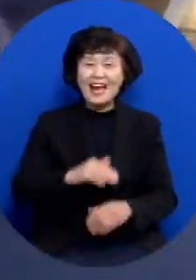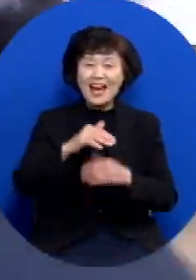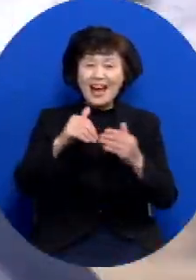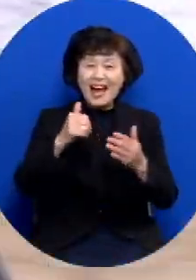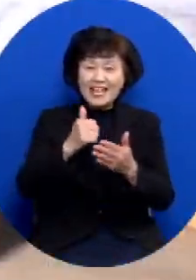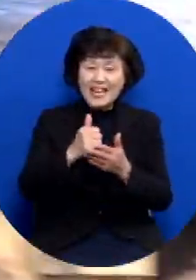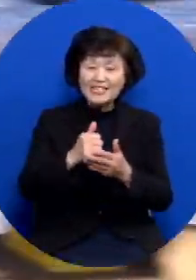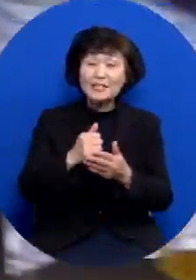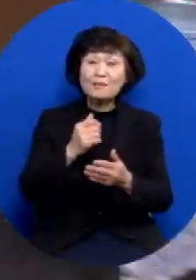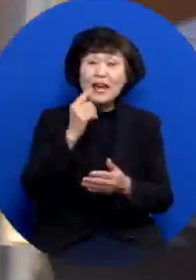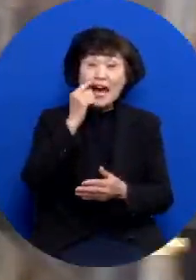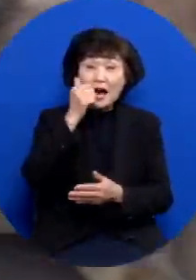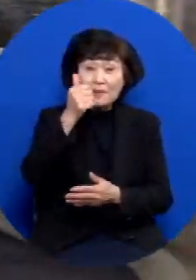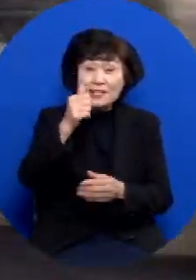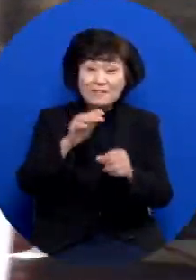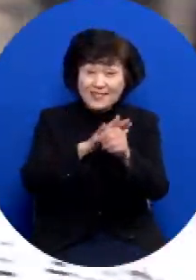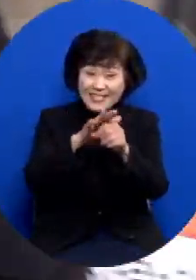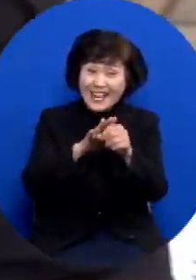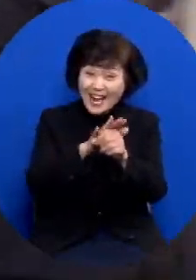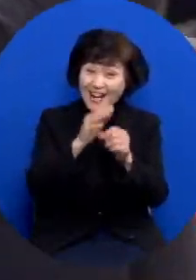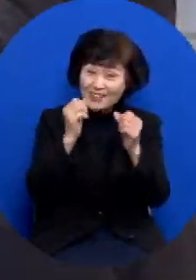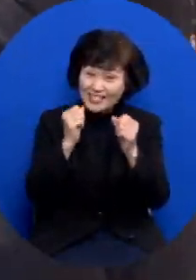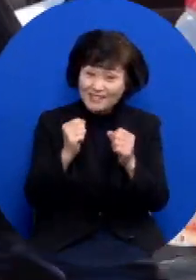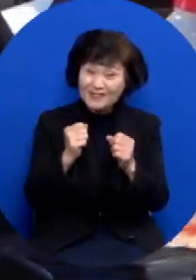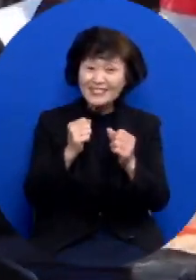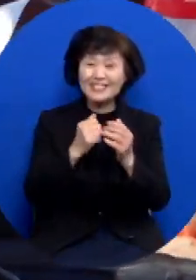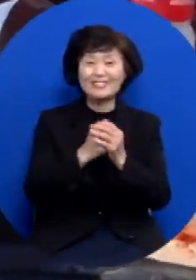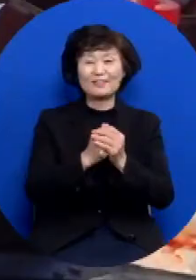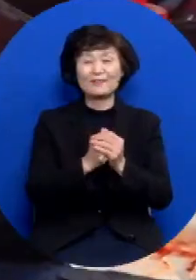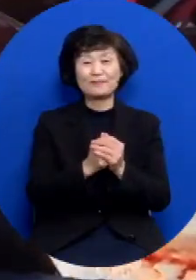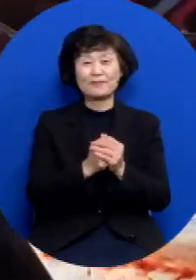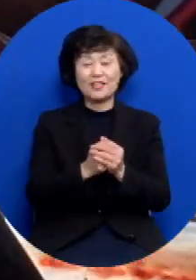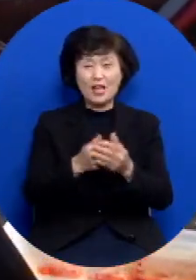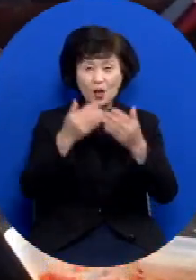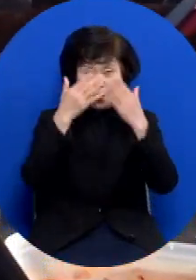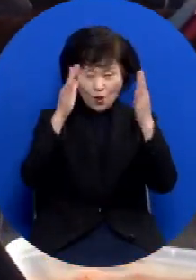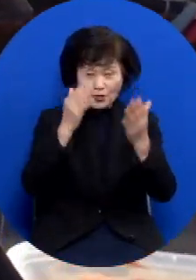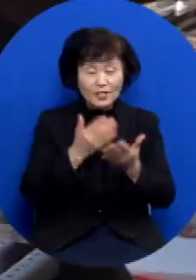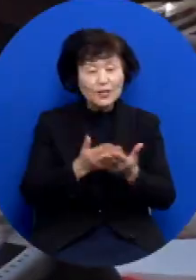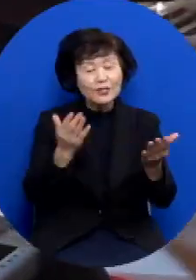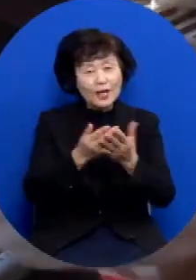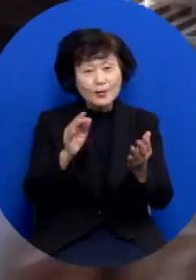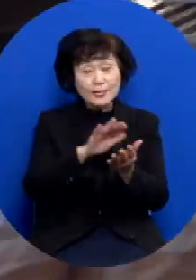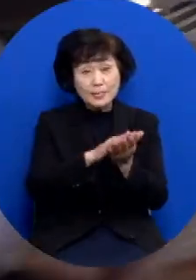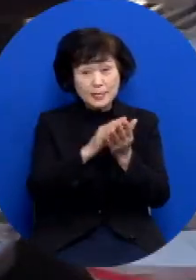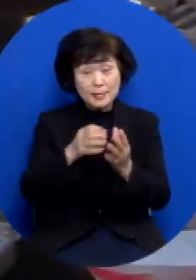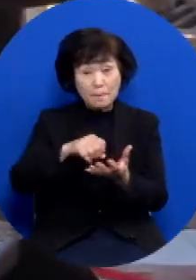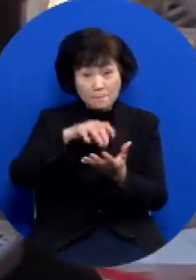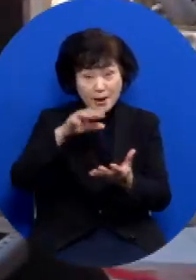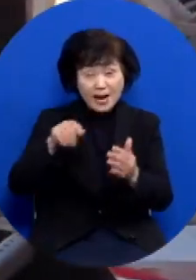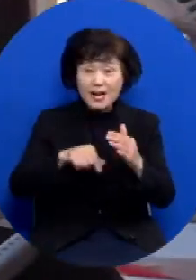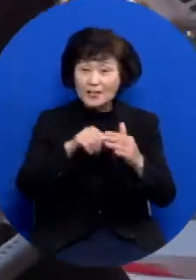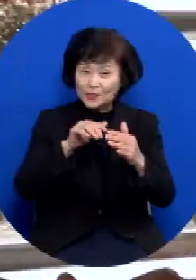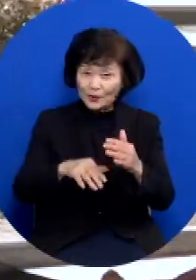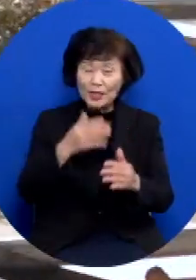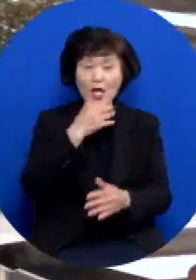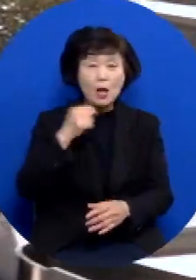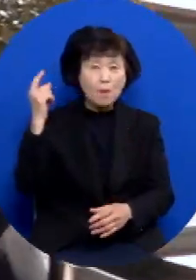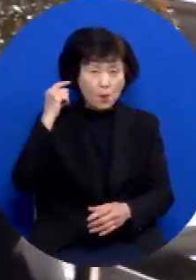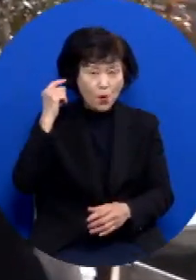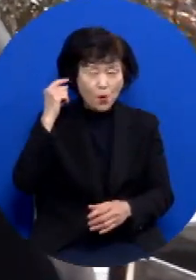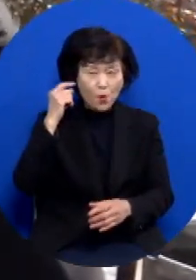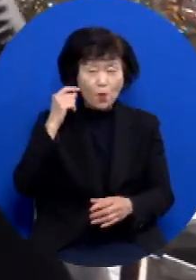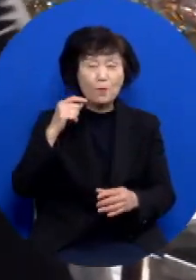하나님이 우리 아버님을 사랑하세요. 무료로 나눠주는 빵 속에는 돈으로는 환산할 수 없는 복음의 메시지가